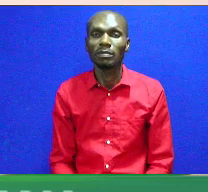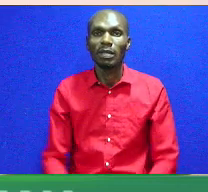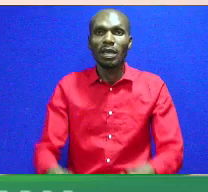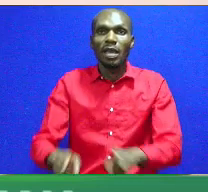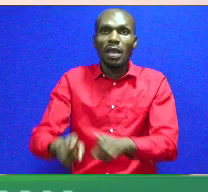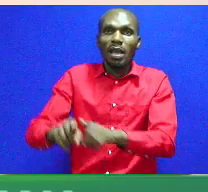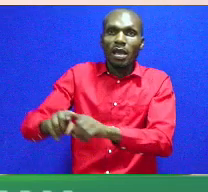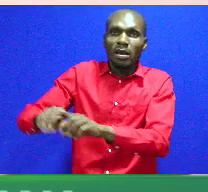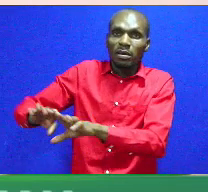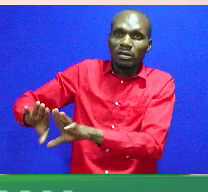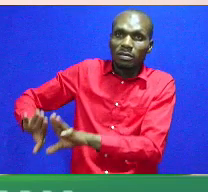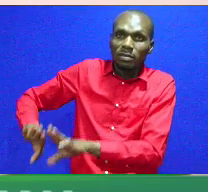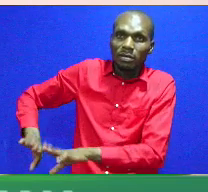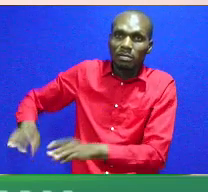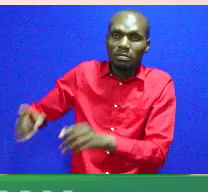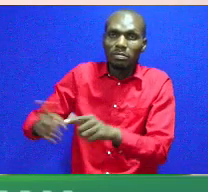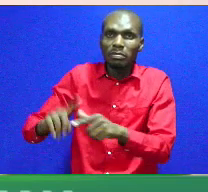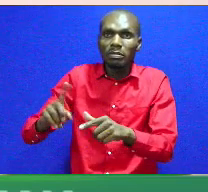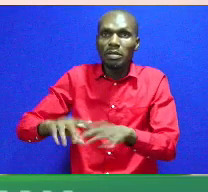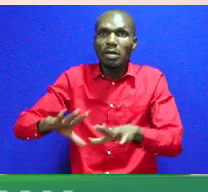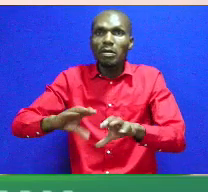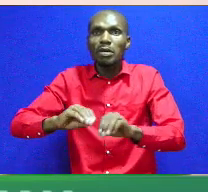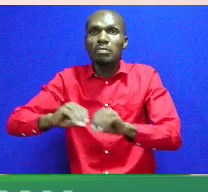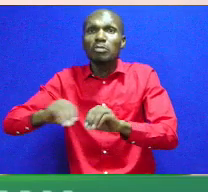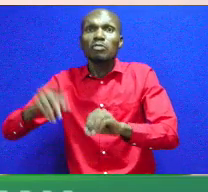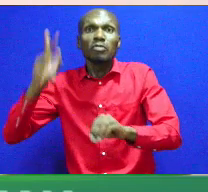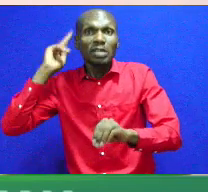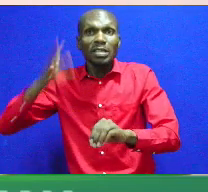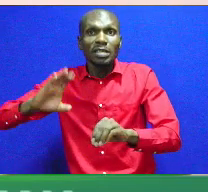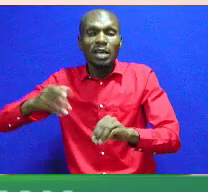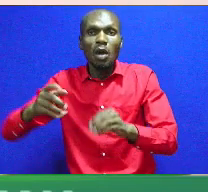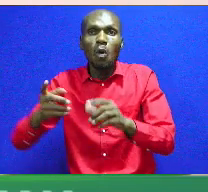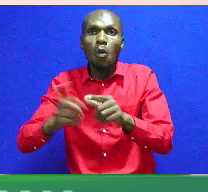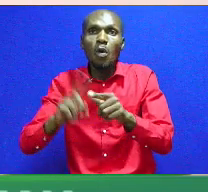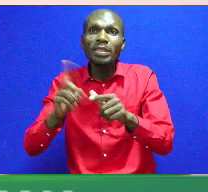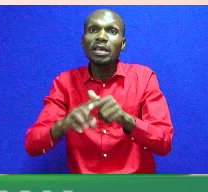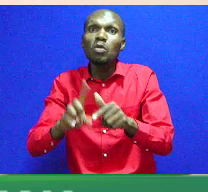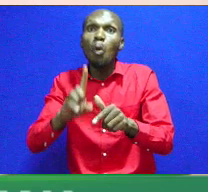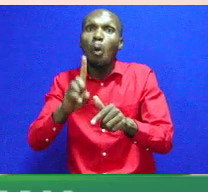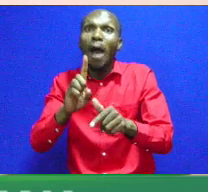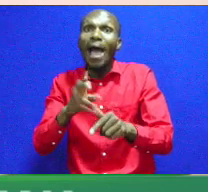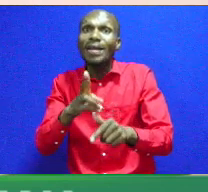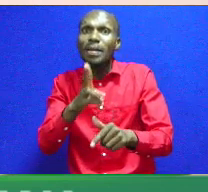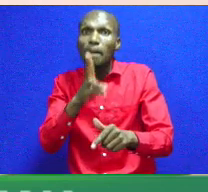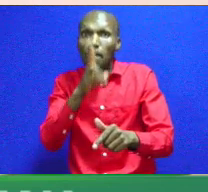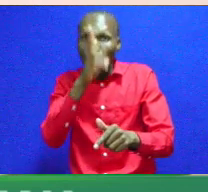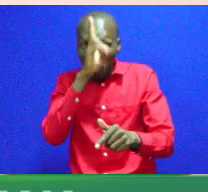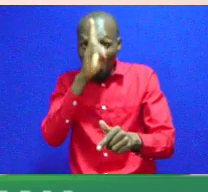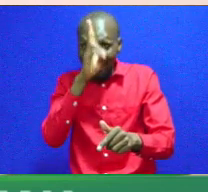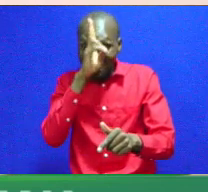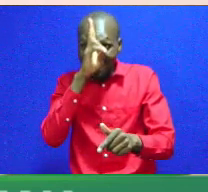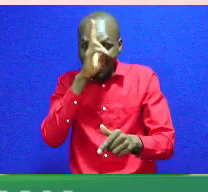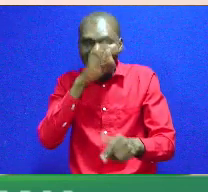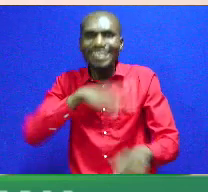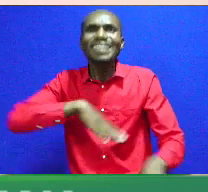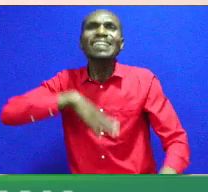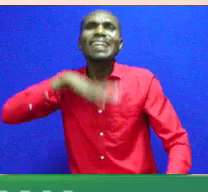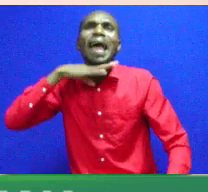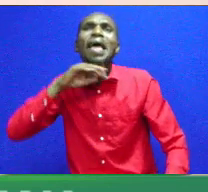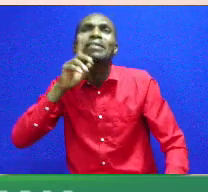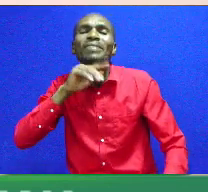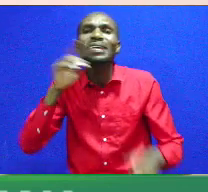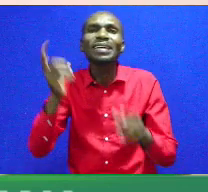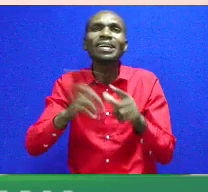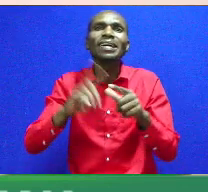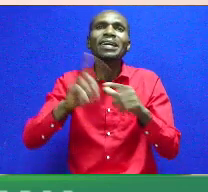Tukena na inu watoku ila na ase kaunti ya Kisi, awase omo viso ya omo wuburendi, abete kagusiria obo imabuaye. Asobo saga ni wabete